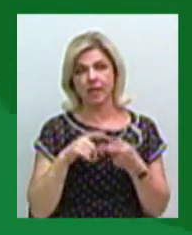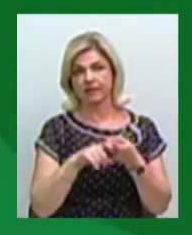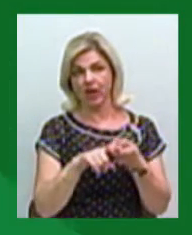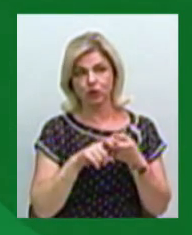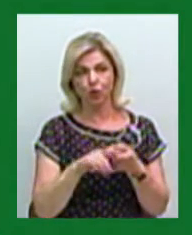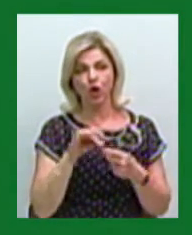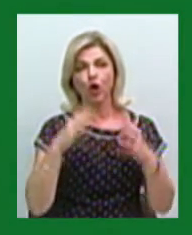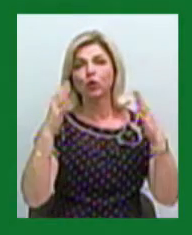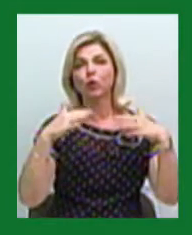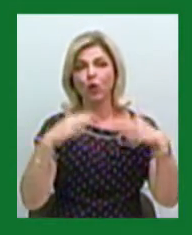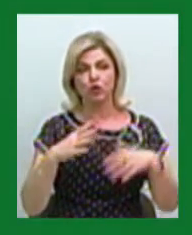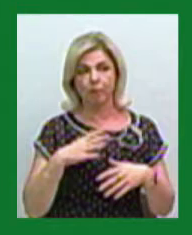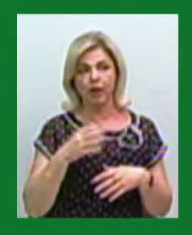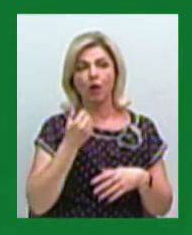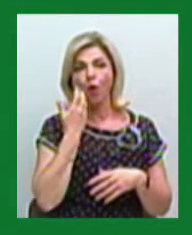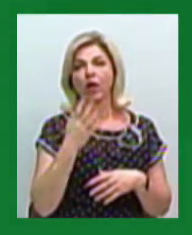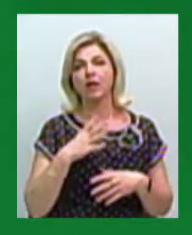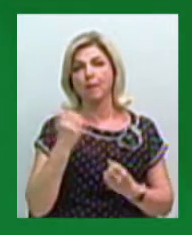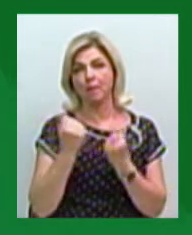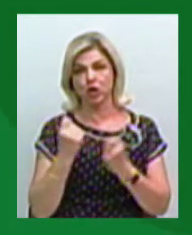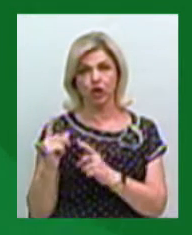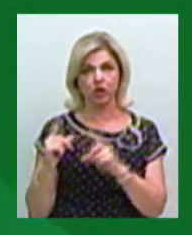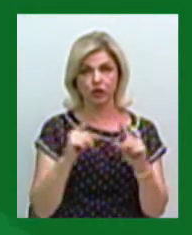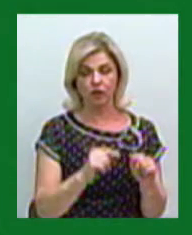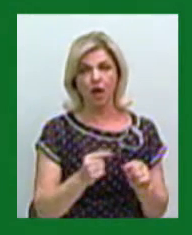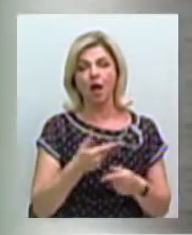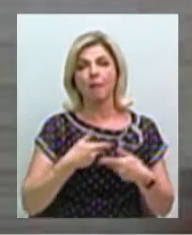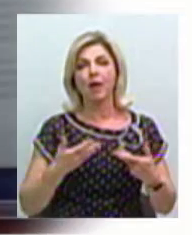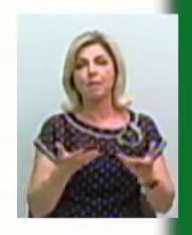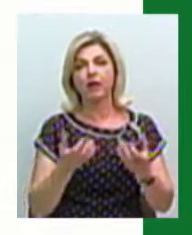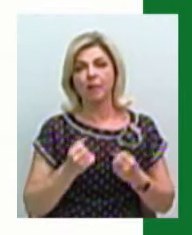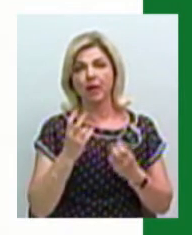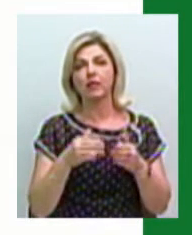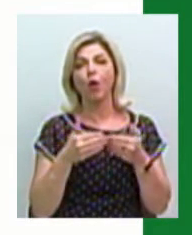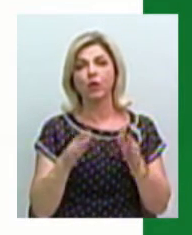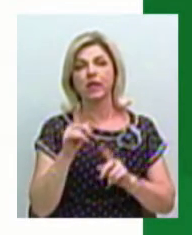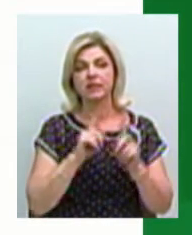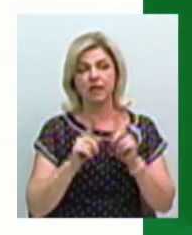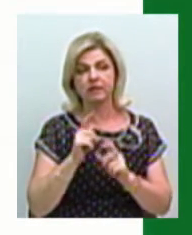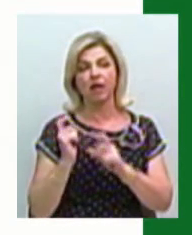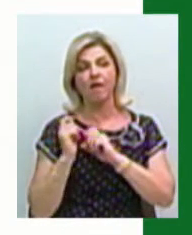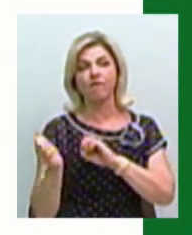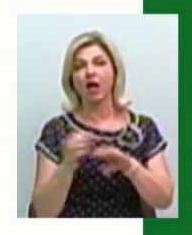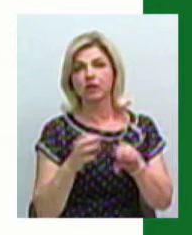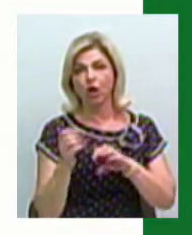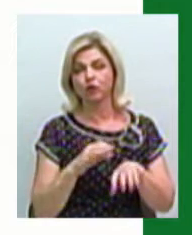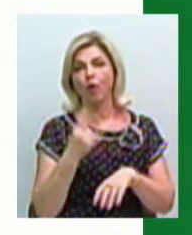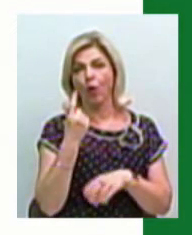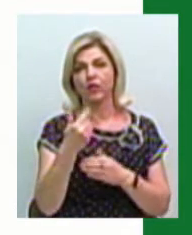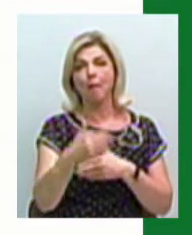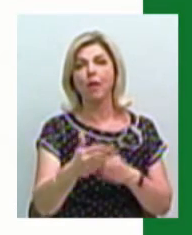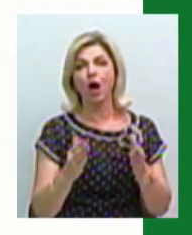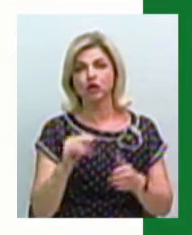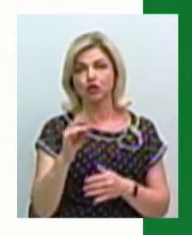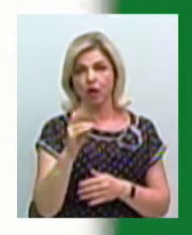І дощ був якраз, коли машина до нас йшла. Ми їх приймали на відкритому засіданні, ми їх вивантажували. Одна пачка мала